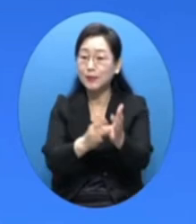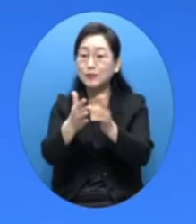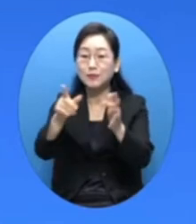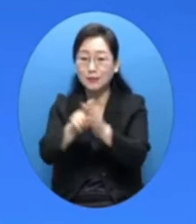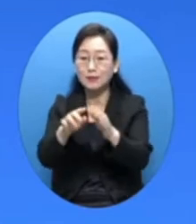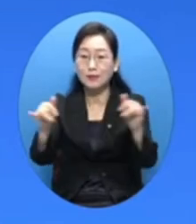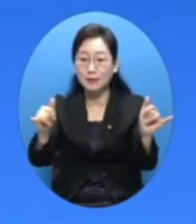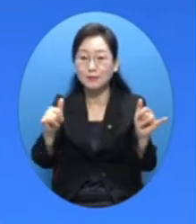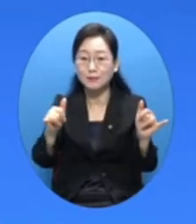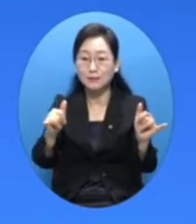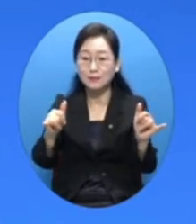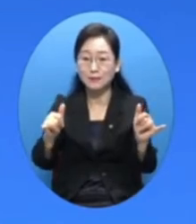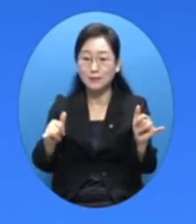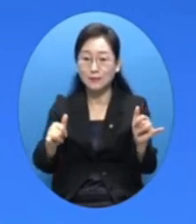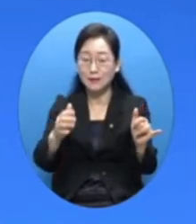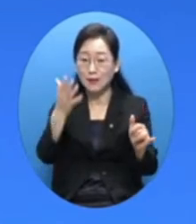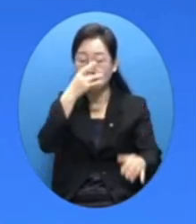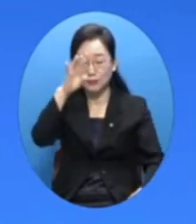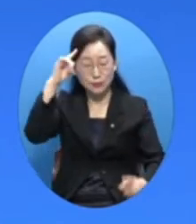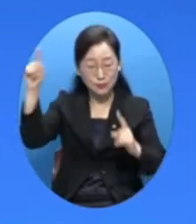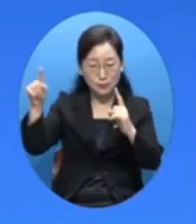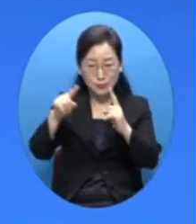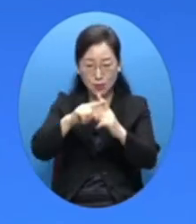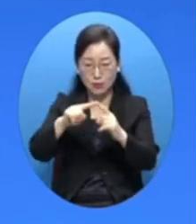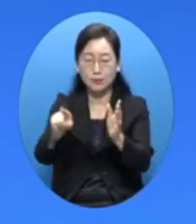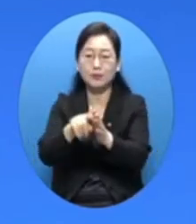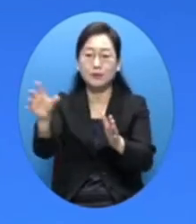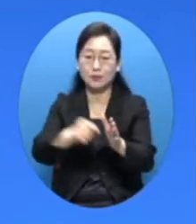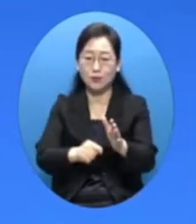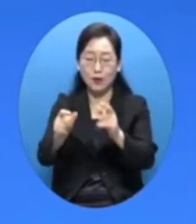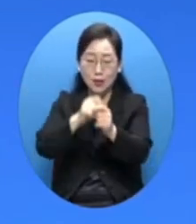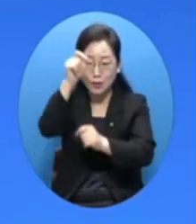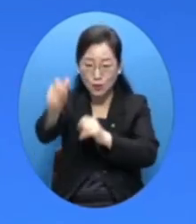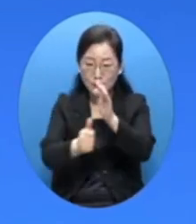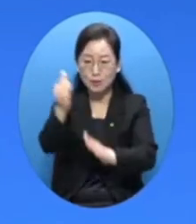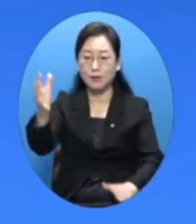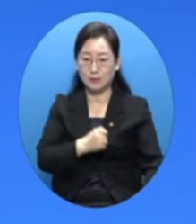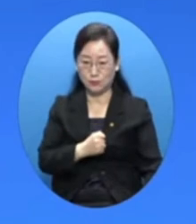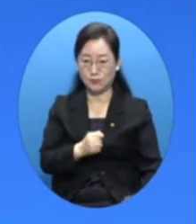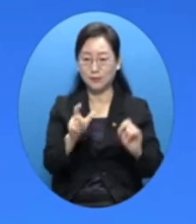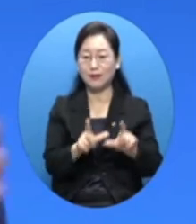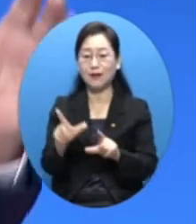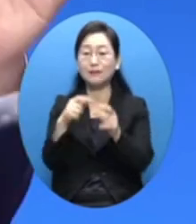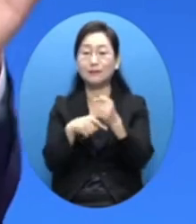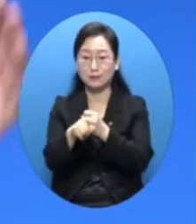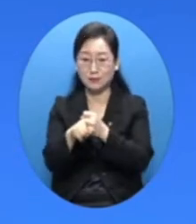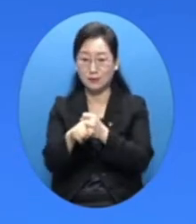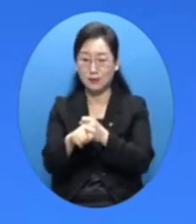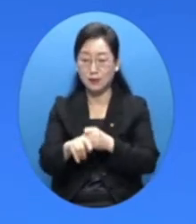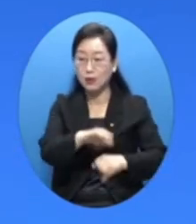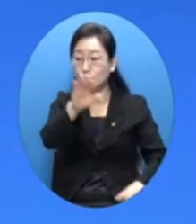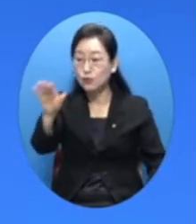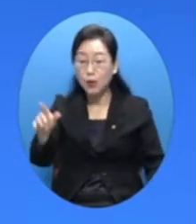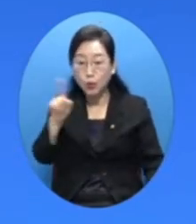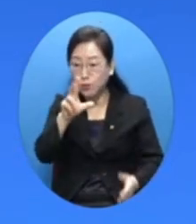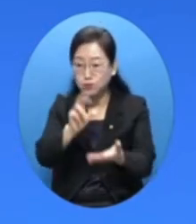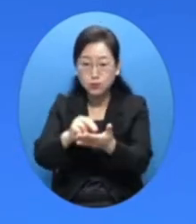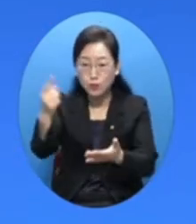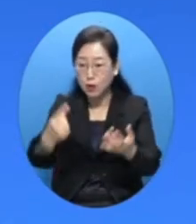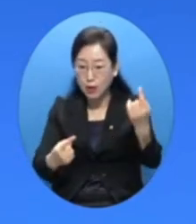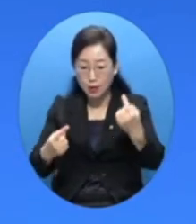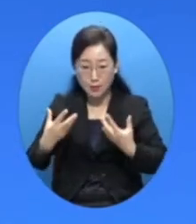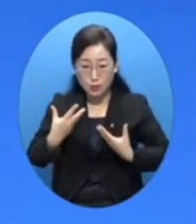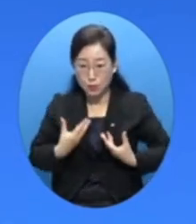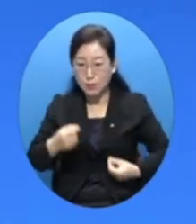사람들은 절대 긍정의 신앙을 가지고 영원한 희망 속에 사는 것입니다. 우리에게 어떠한 문제가 다가오고 절망이